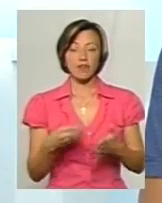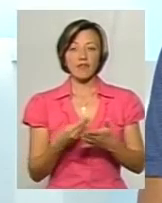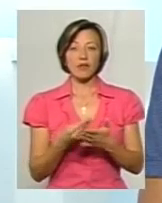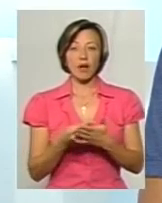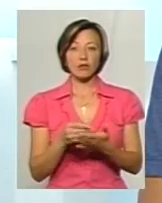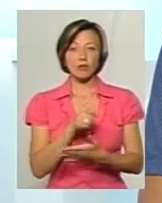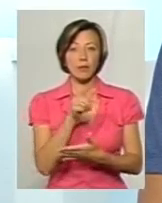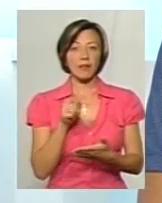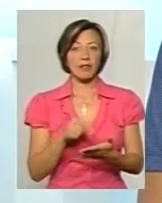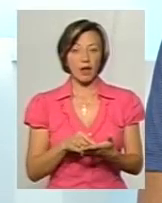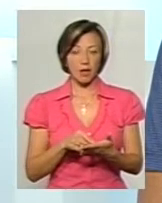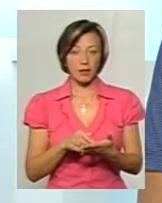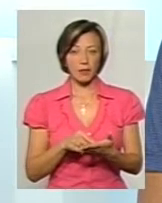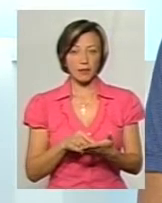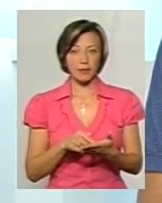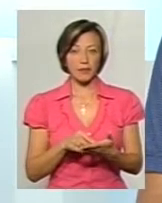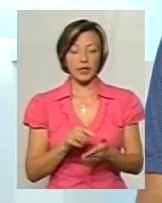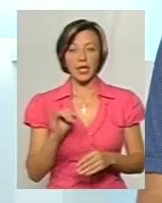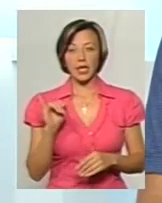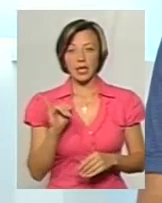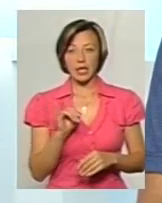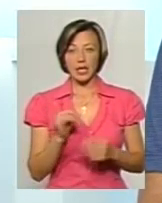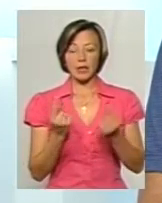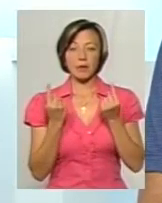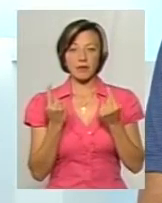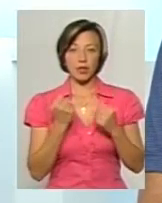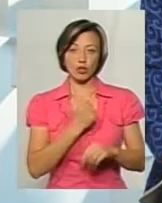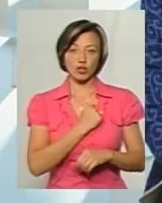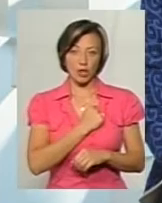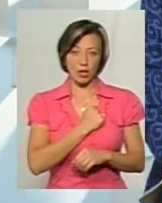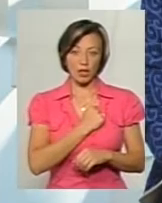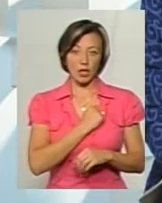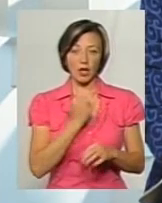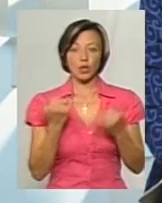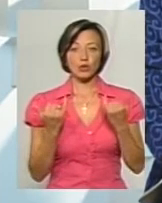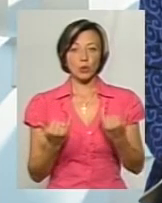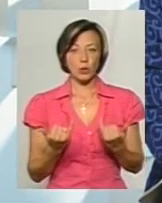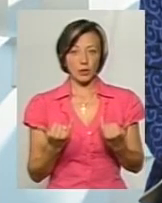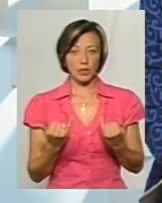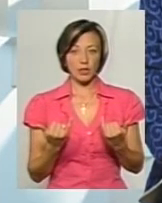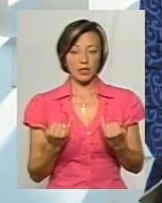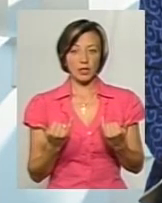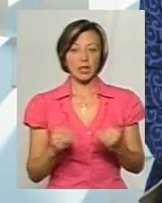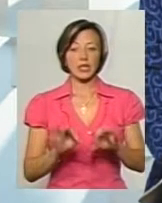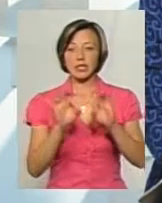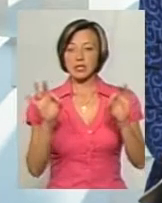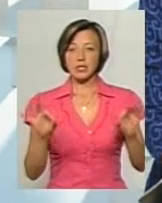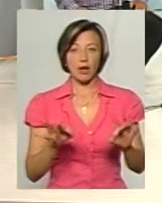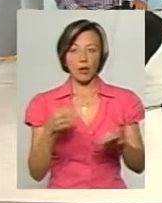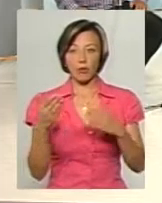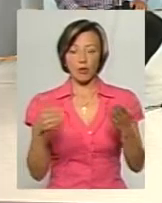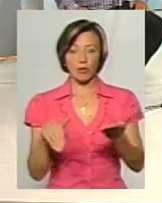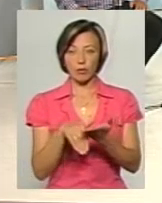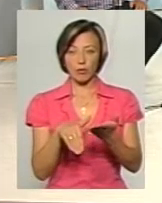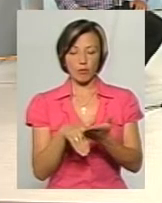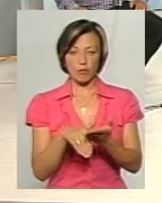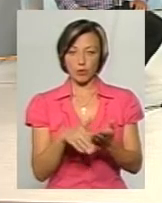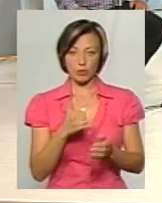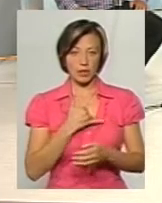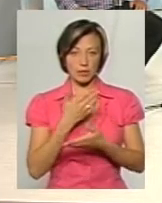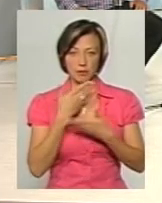фінансові питання. І, на превеликий жаль, сьогодні Ні з якої сторони ні, допомоги у нас